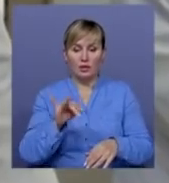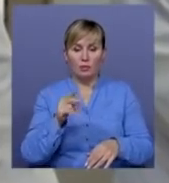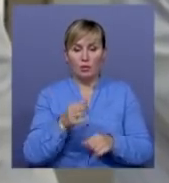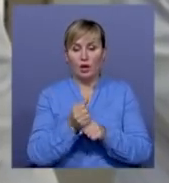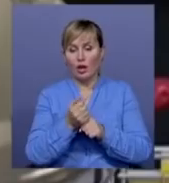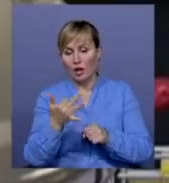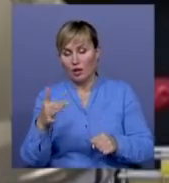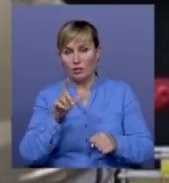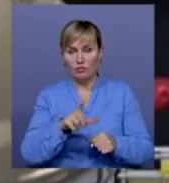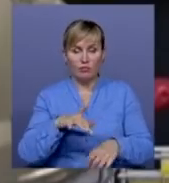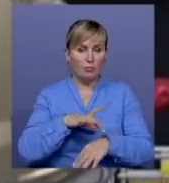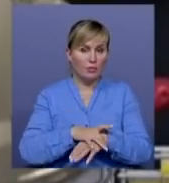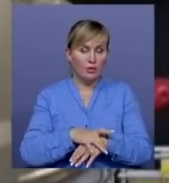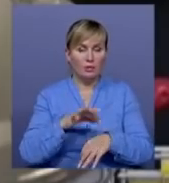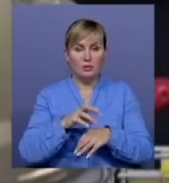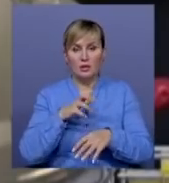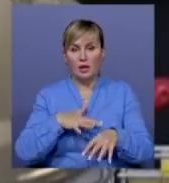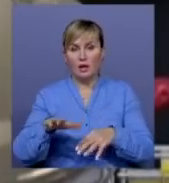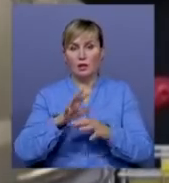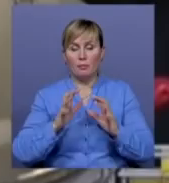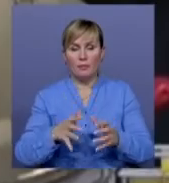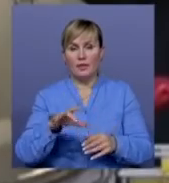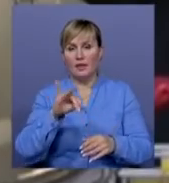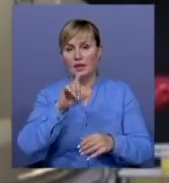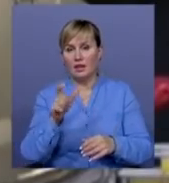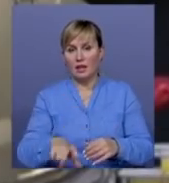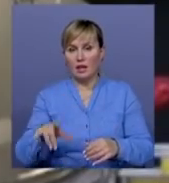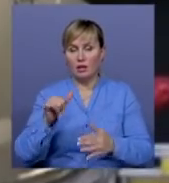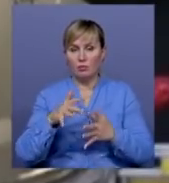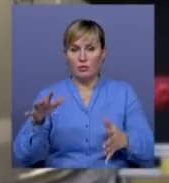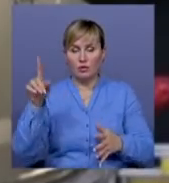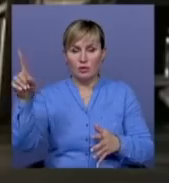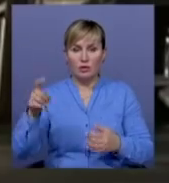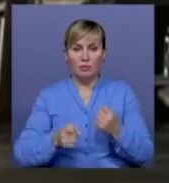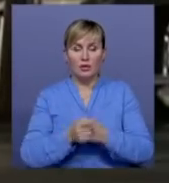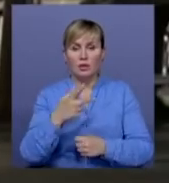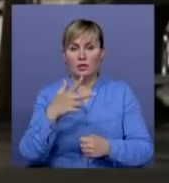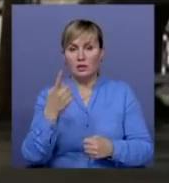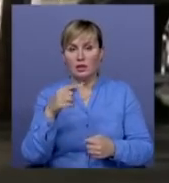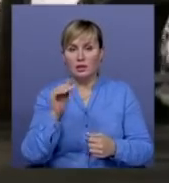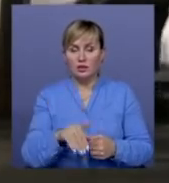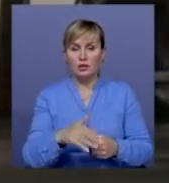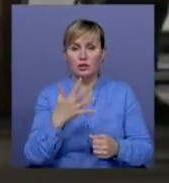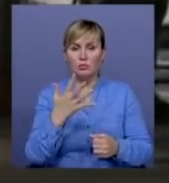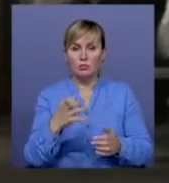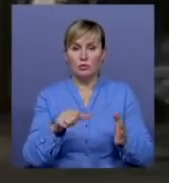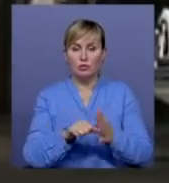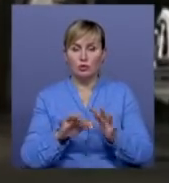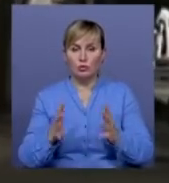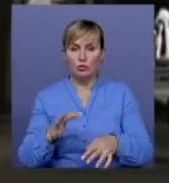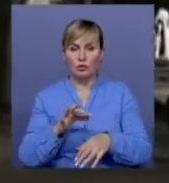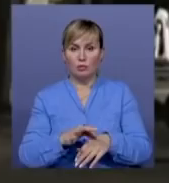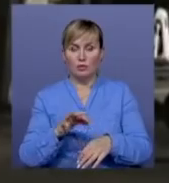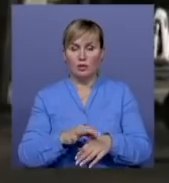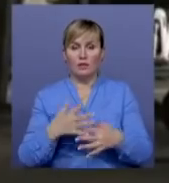количеству фактически больных все страны мира опережает Италия. Всего здесь обнаружено 31 506 случаев